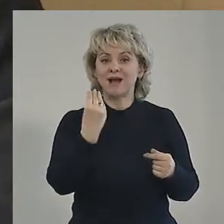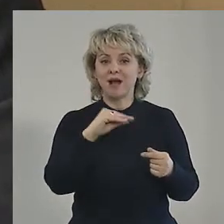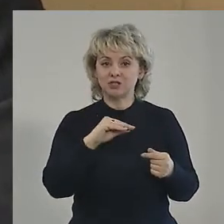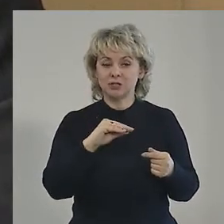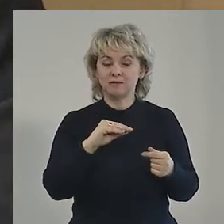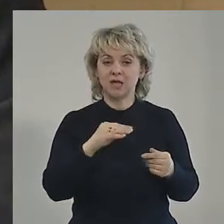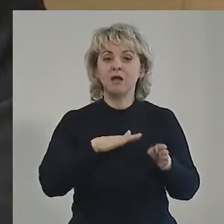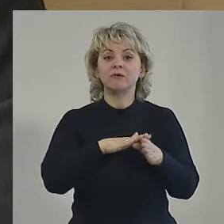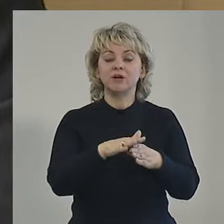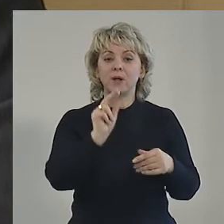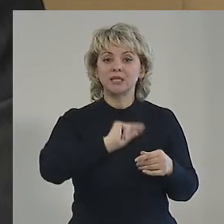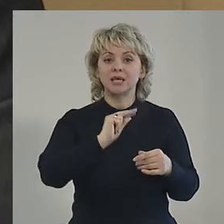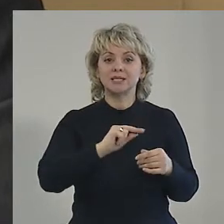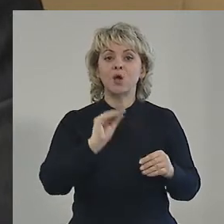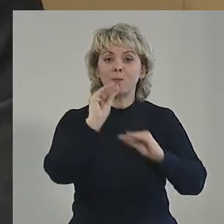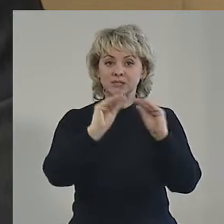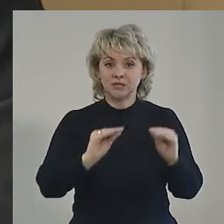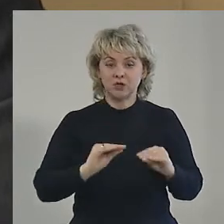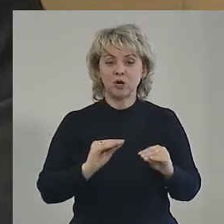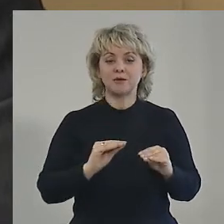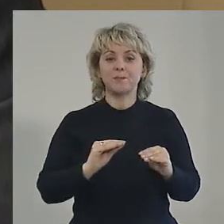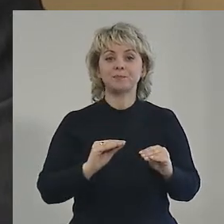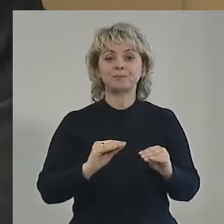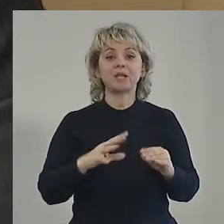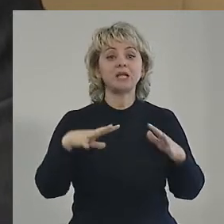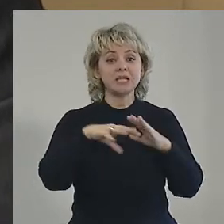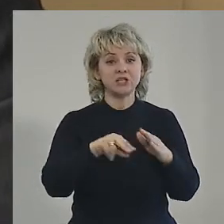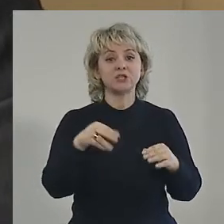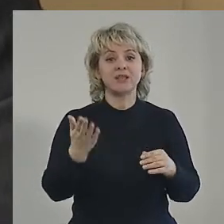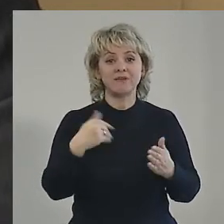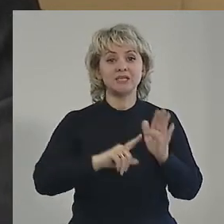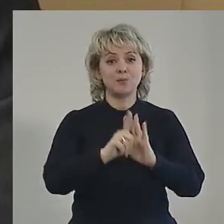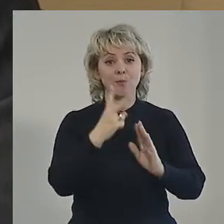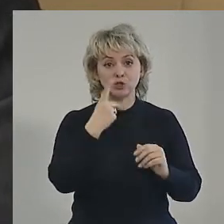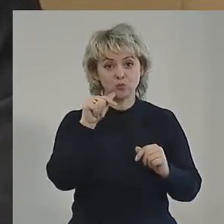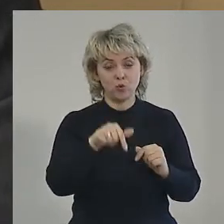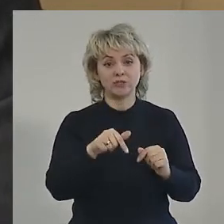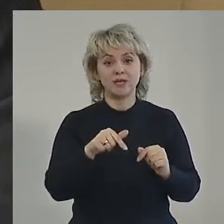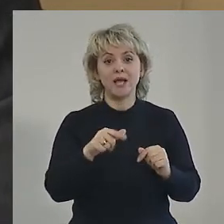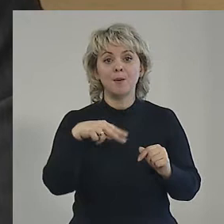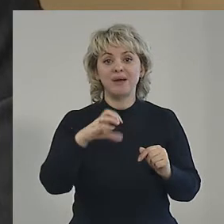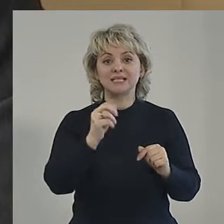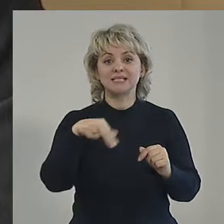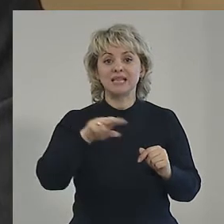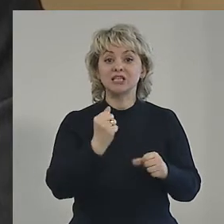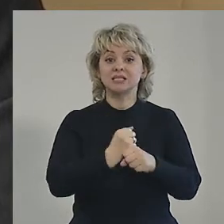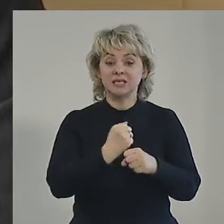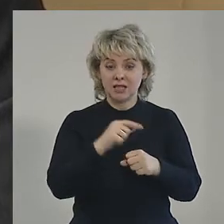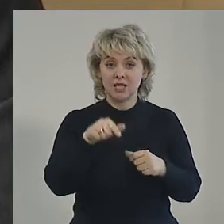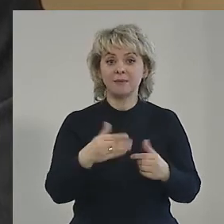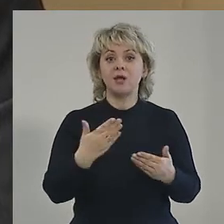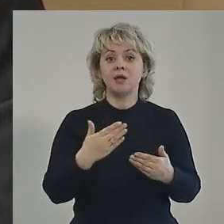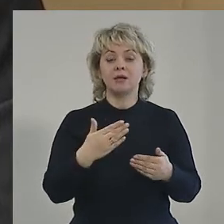качественно выполнить работы по содержанию. Значит, и давайте посмотрим по ПСД. Если мы ПСД сделаем,